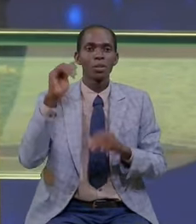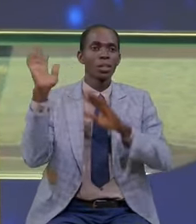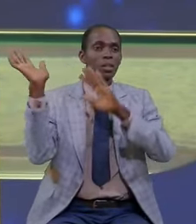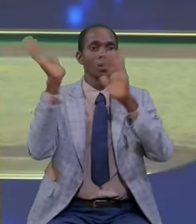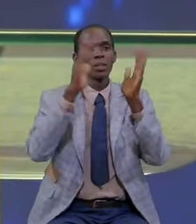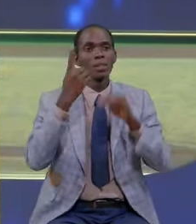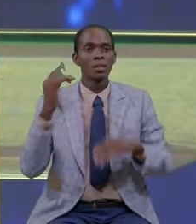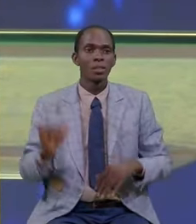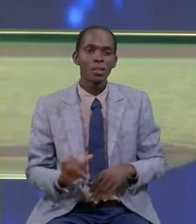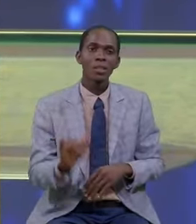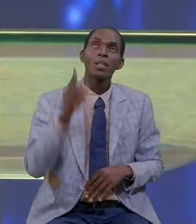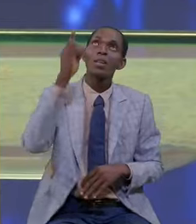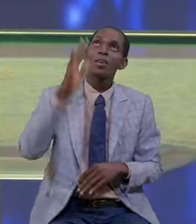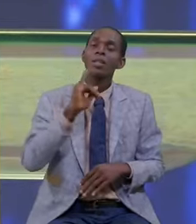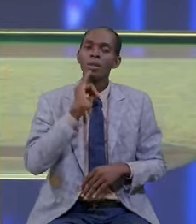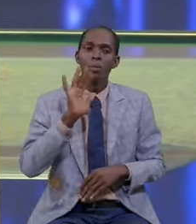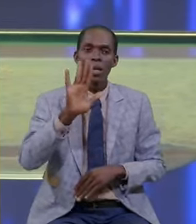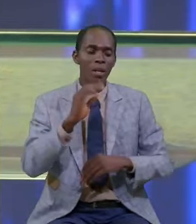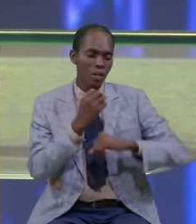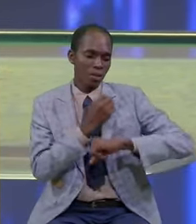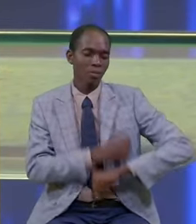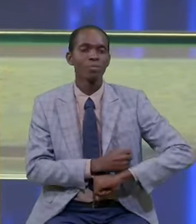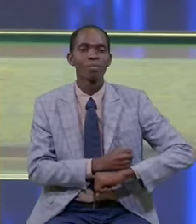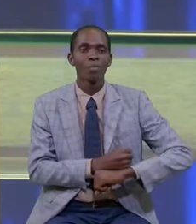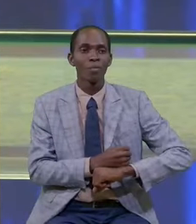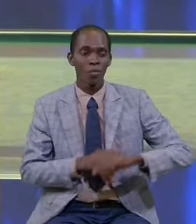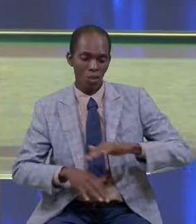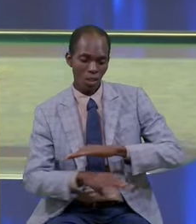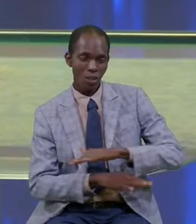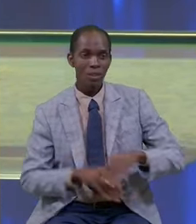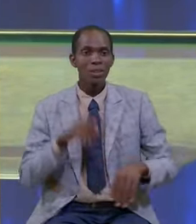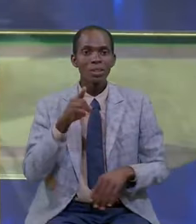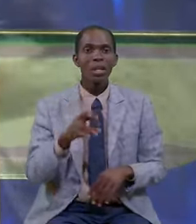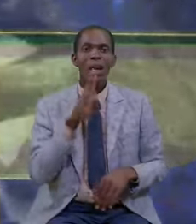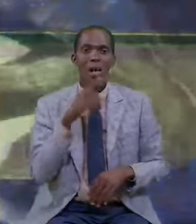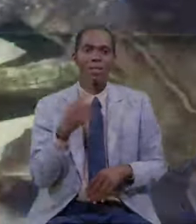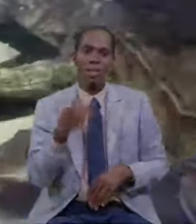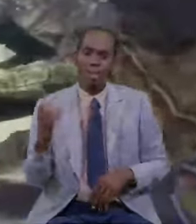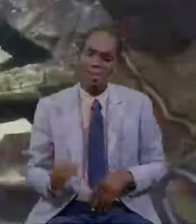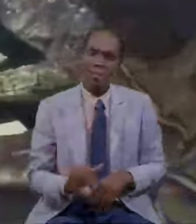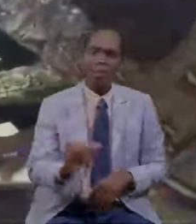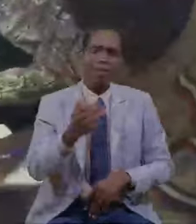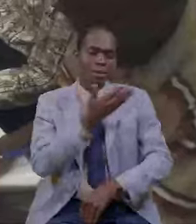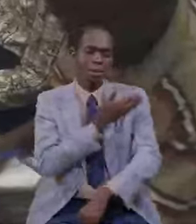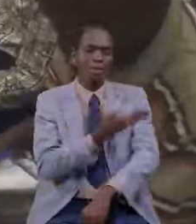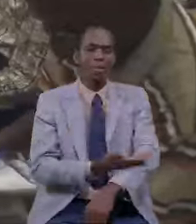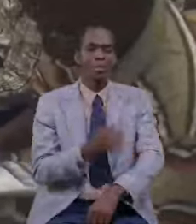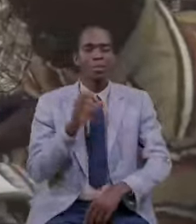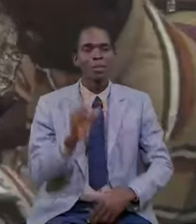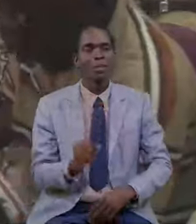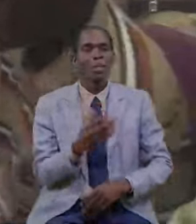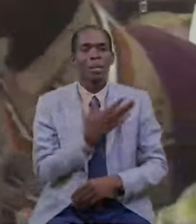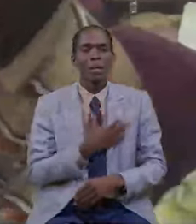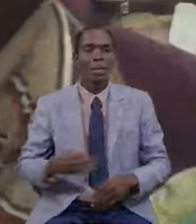d'éternité est un refuge. Et sous ses bras éternels est une retraite. Devant